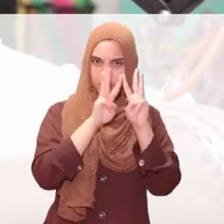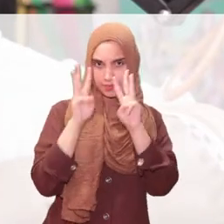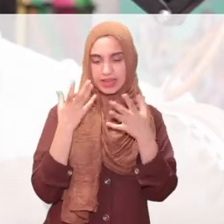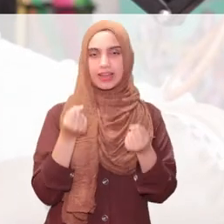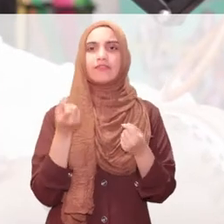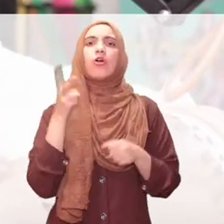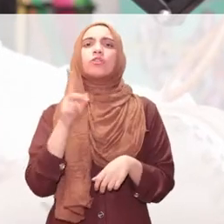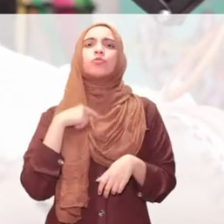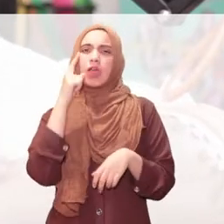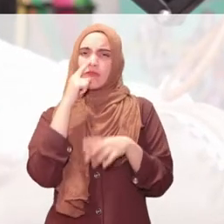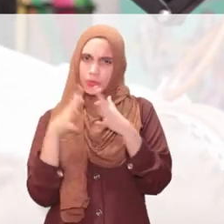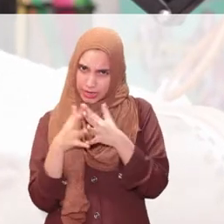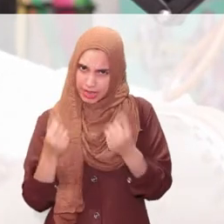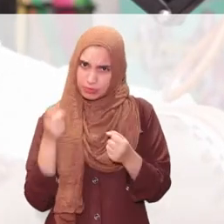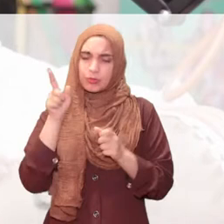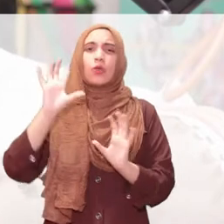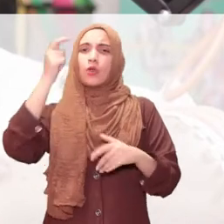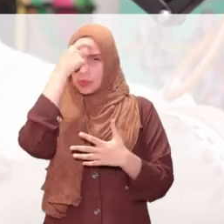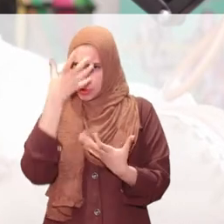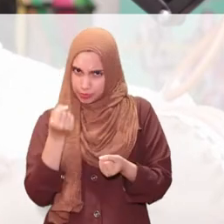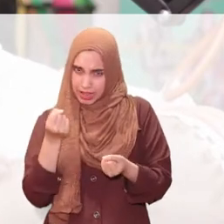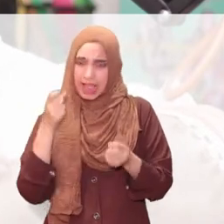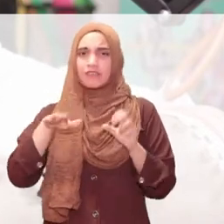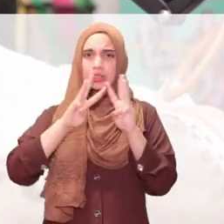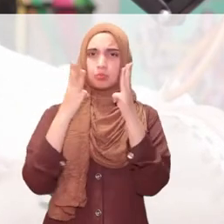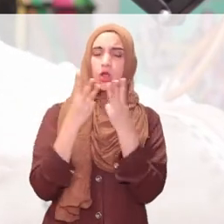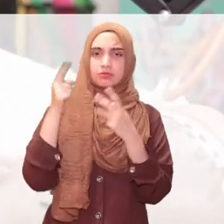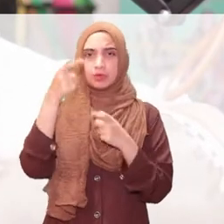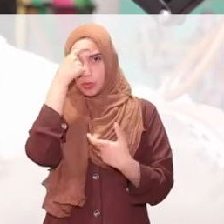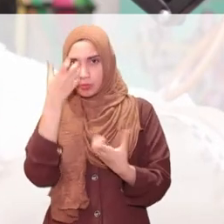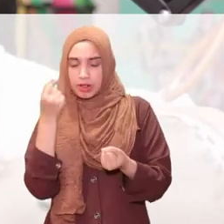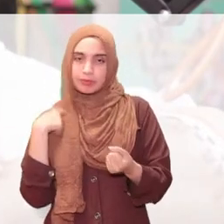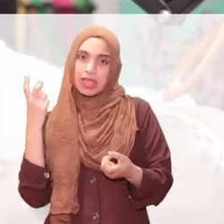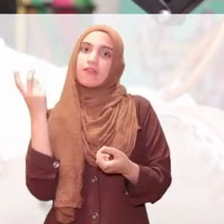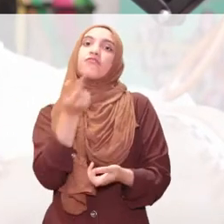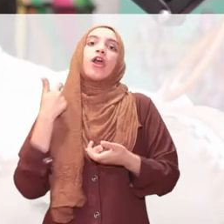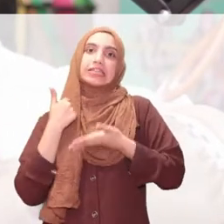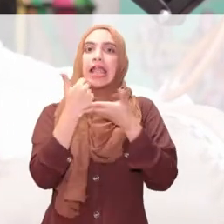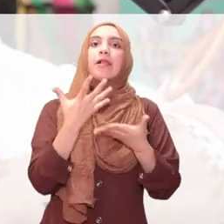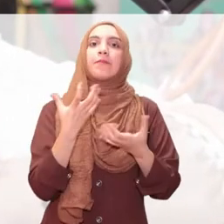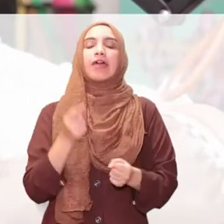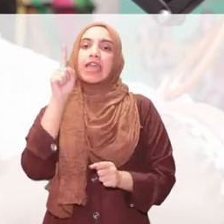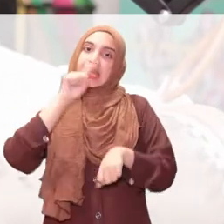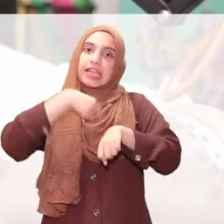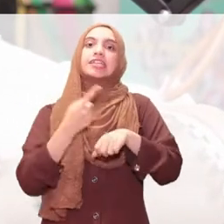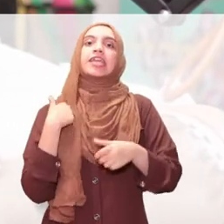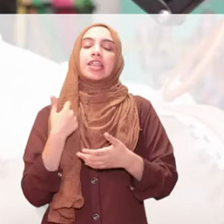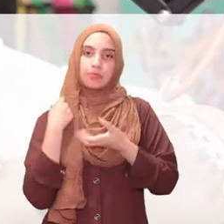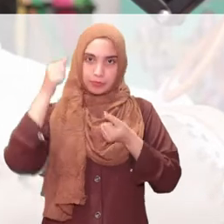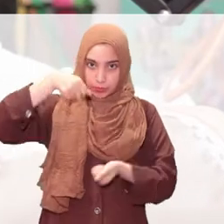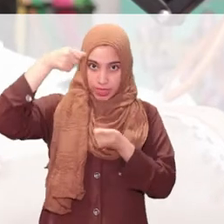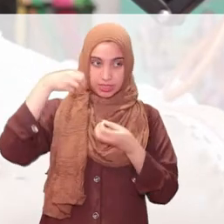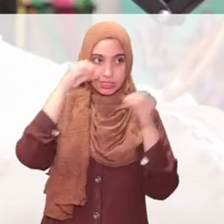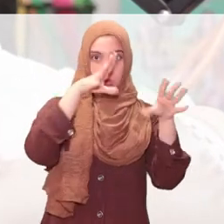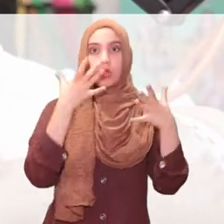खातून है एनी फीयर इन पब्लिक एंड यू गेट न सिर्फ राइस दो नॉट वरी एंड शुद्रास एंग्री बर्ड्स एनिमल्स एनिमल्स विकेट